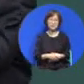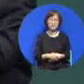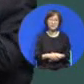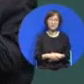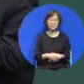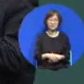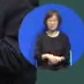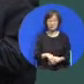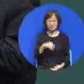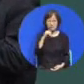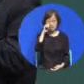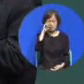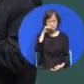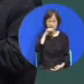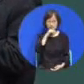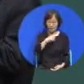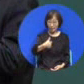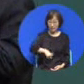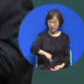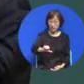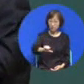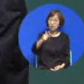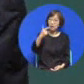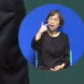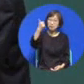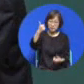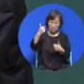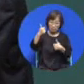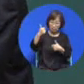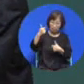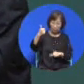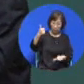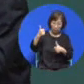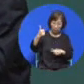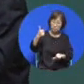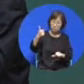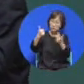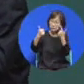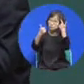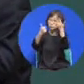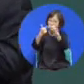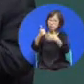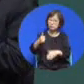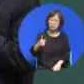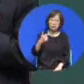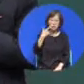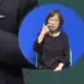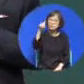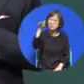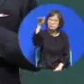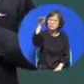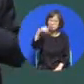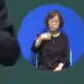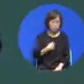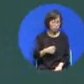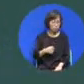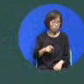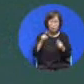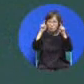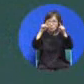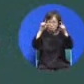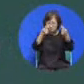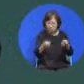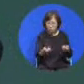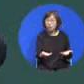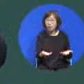아들이 질문합니다. Then in verse 7 and 8, 아버지, his own 이상합니다. son asks him, 이분은 왜 양이 없습니까? Father, it's strange. How come we don't have a lamb 아니, with